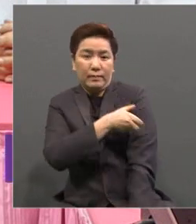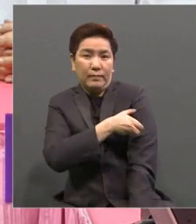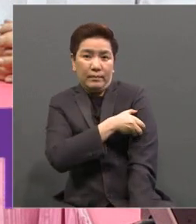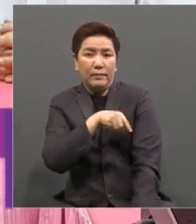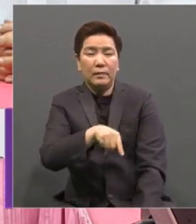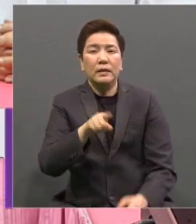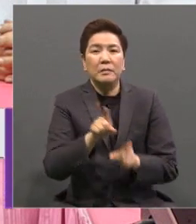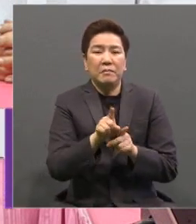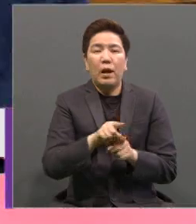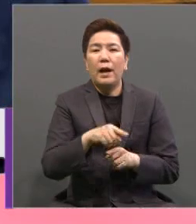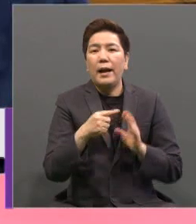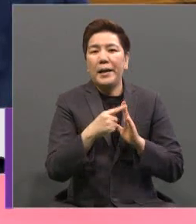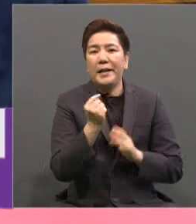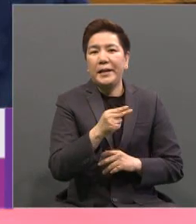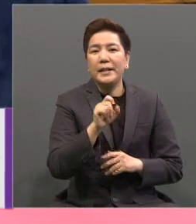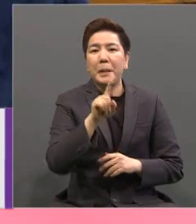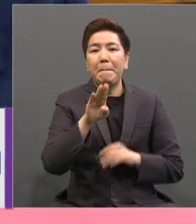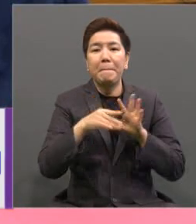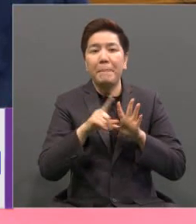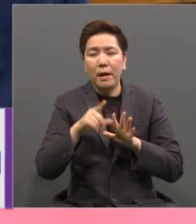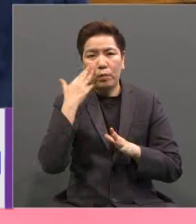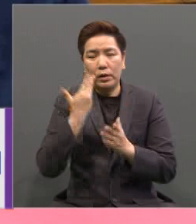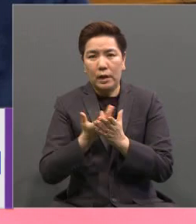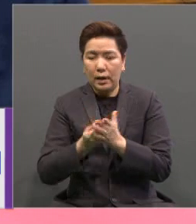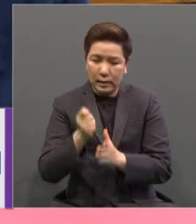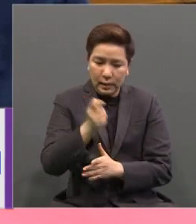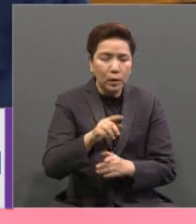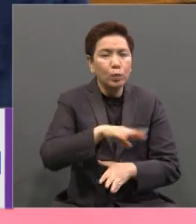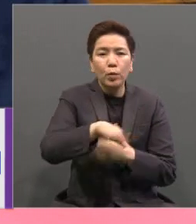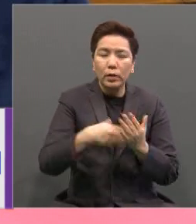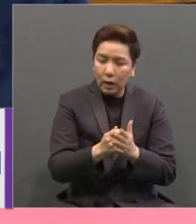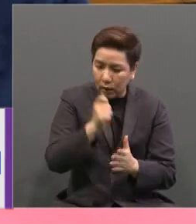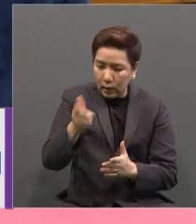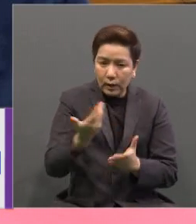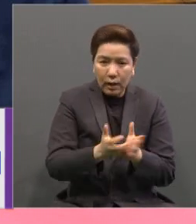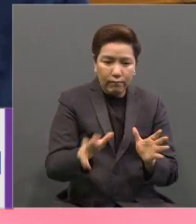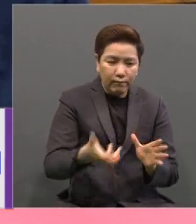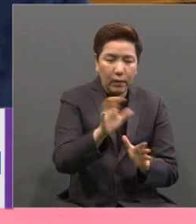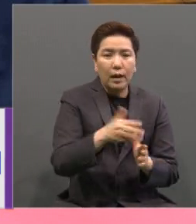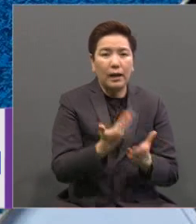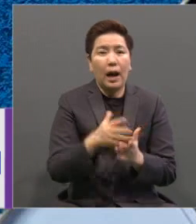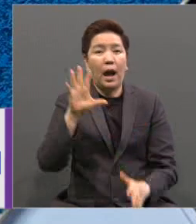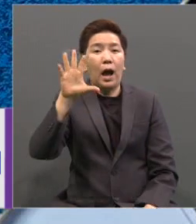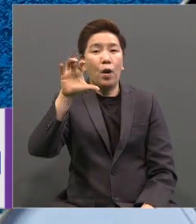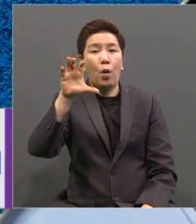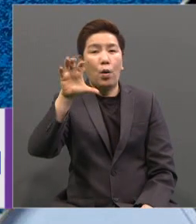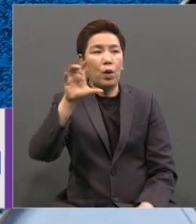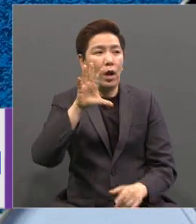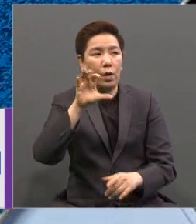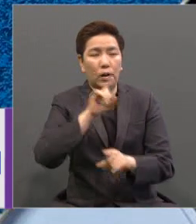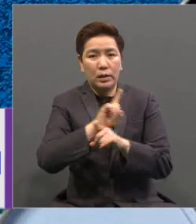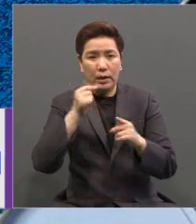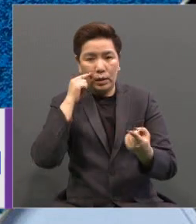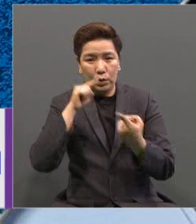นะครับเดิมทีเนี่ยผู้ขออนุญาตนะต้องจ่ายค่าธรรมเนียมทั่วไปนะครับเพียงแค่ 500บาทแต่ว่านายเอกพจน์